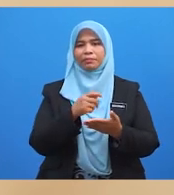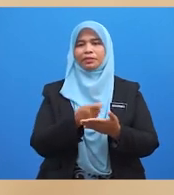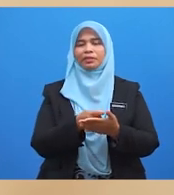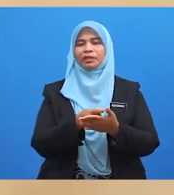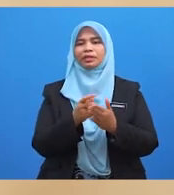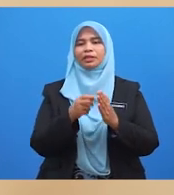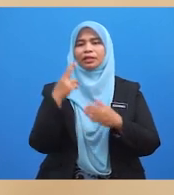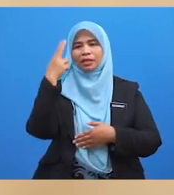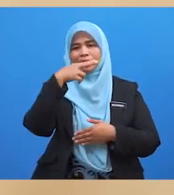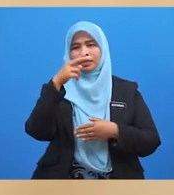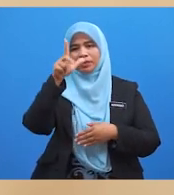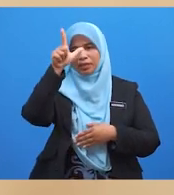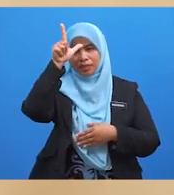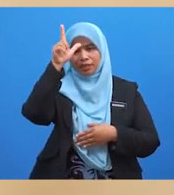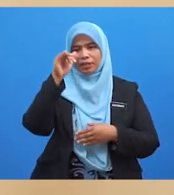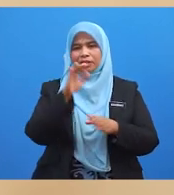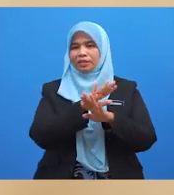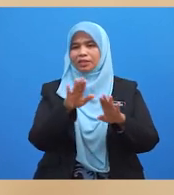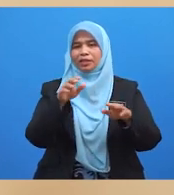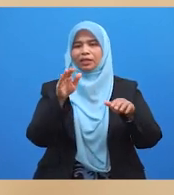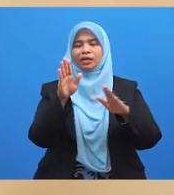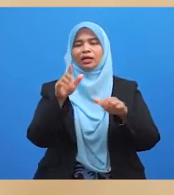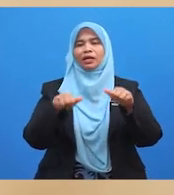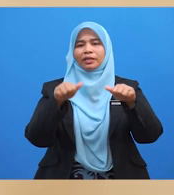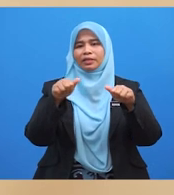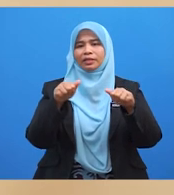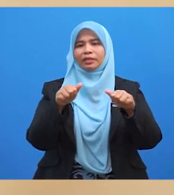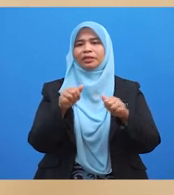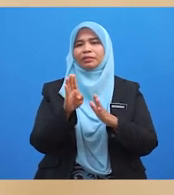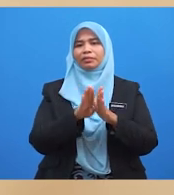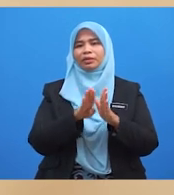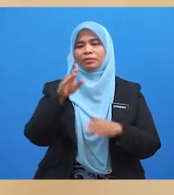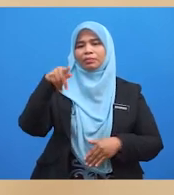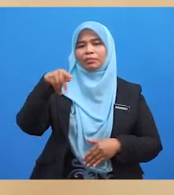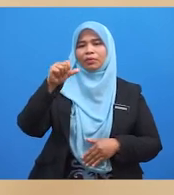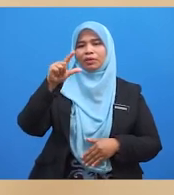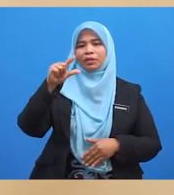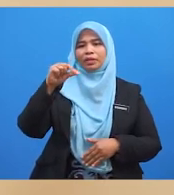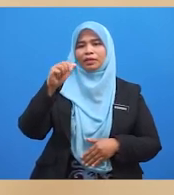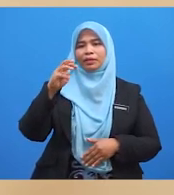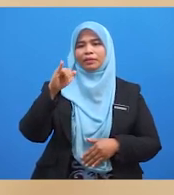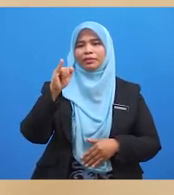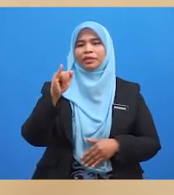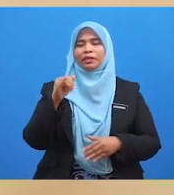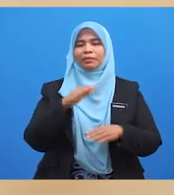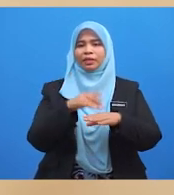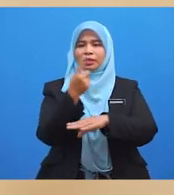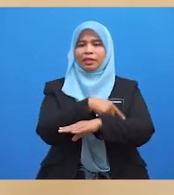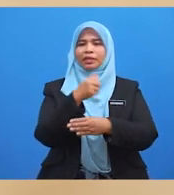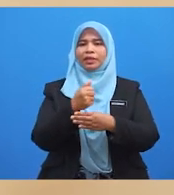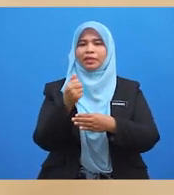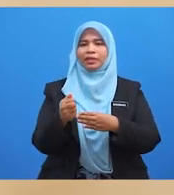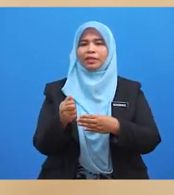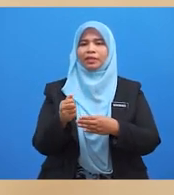berlaku adil apabila berpoligami pada hari akhirat nanti ialah akan dibangkitkan dalam